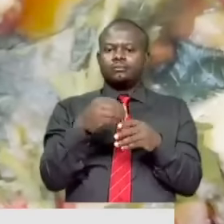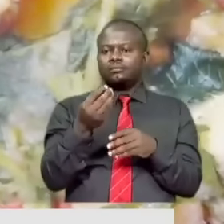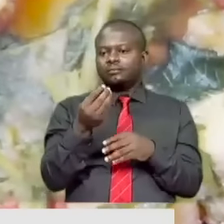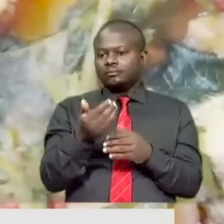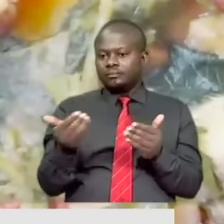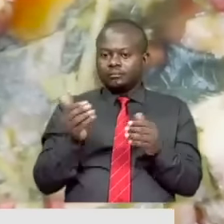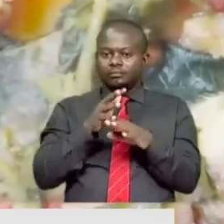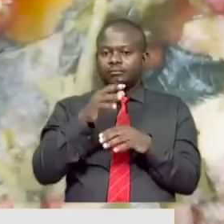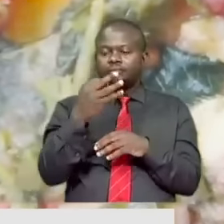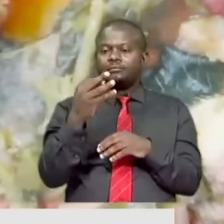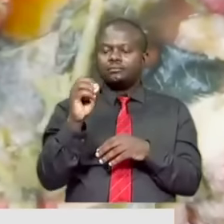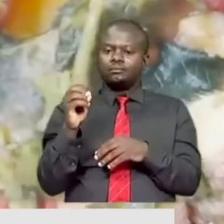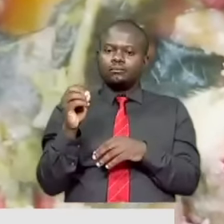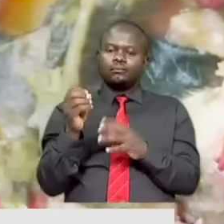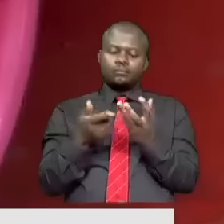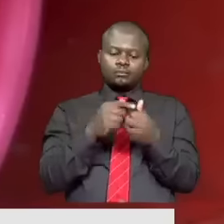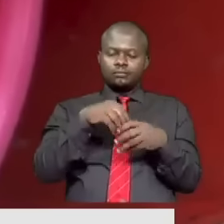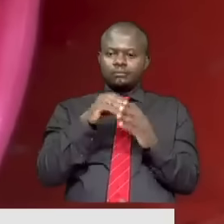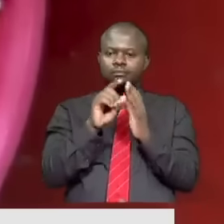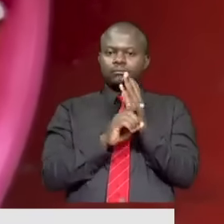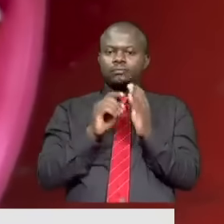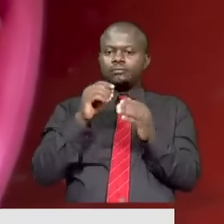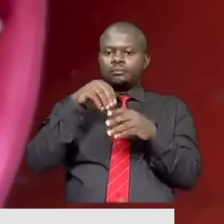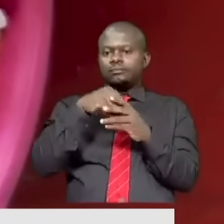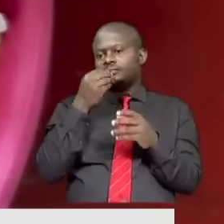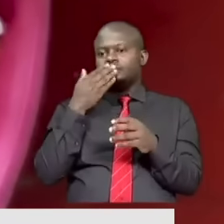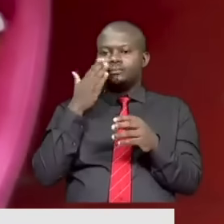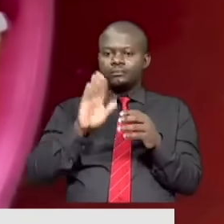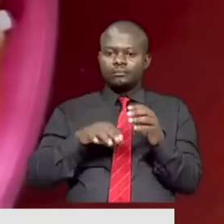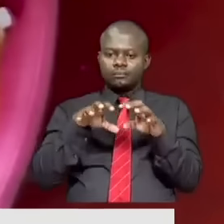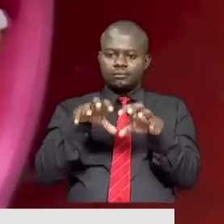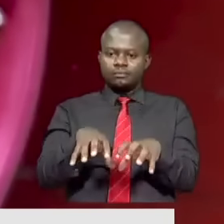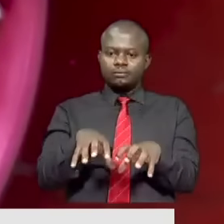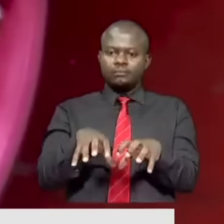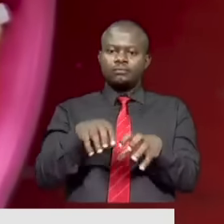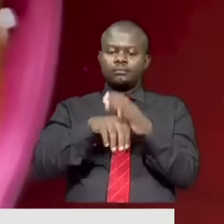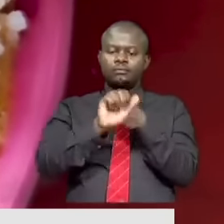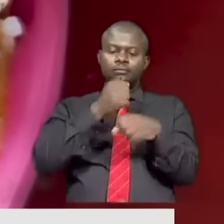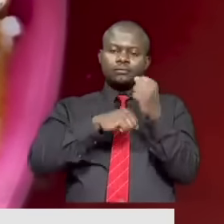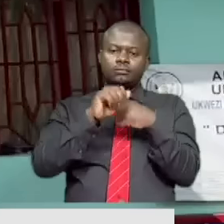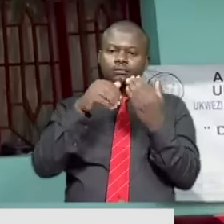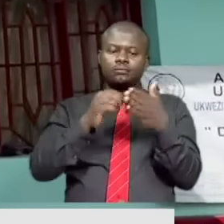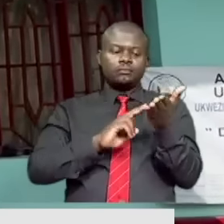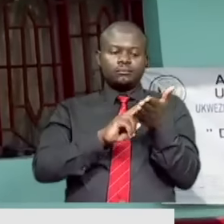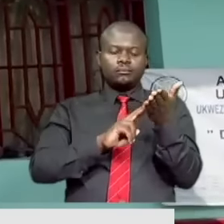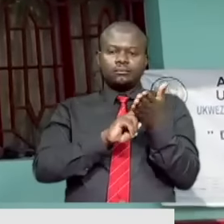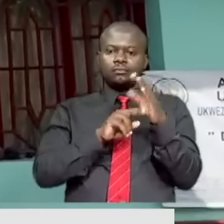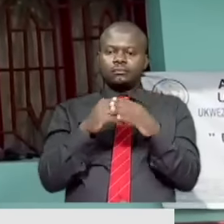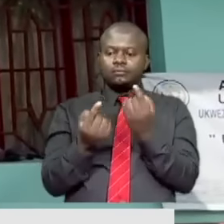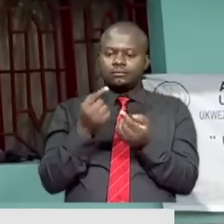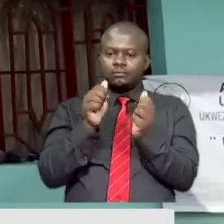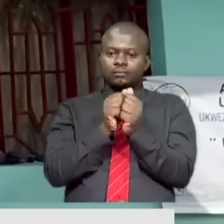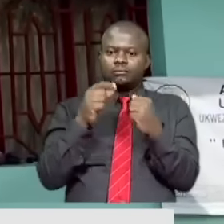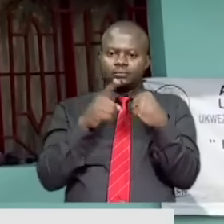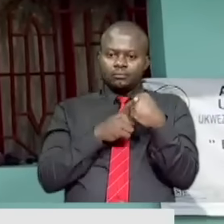barenga 300 babaruwe muri aka karere bari mu mirire mibi n'igwingira. Muri iki gikorwa hari gukoreshwa ibikoni